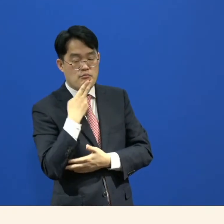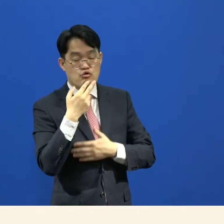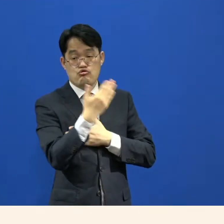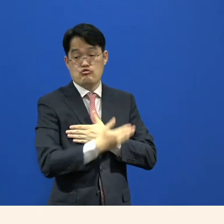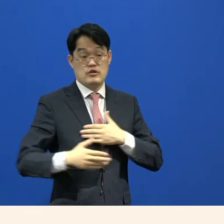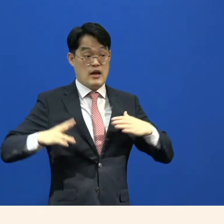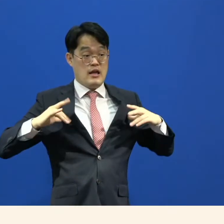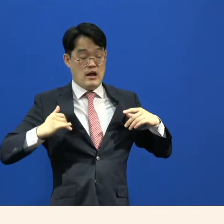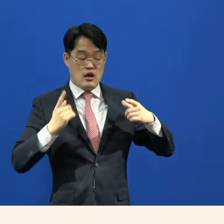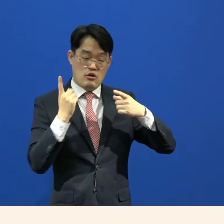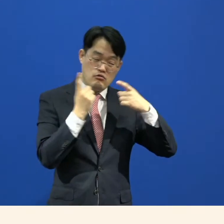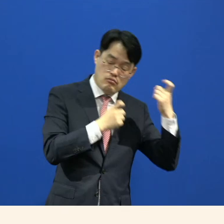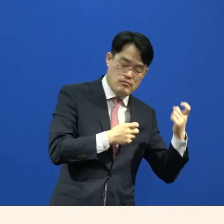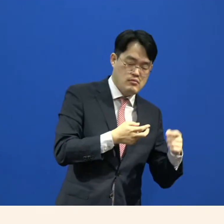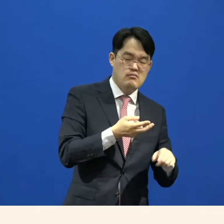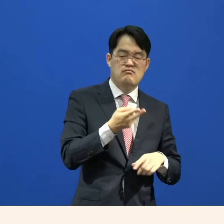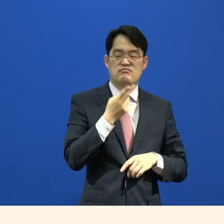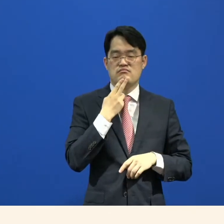받지 않는다는 거예요.